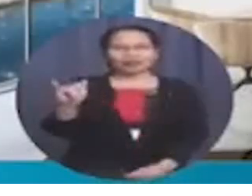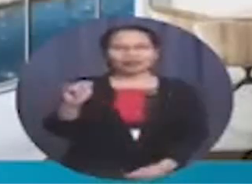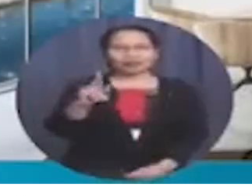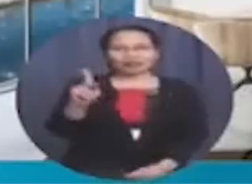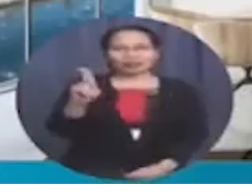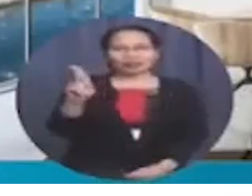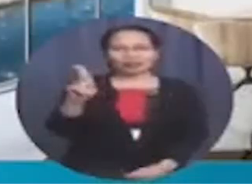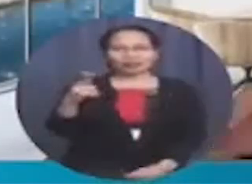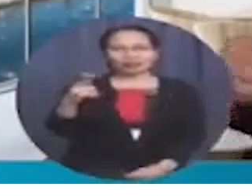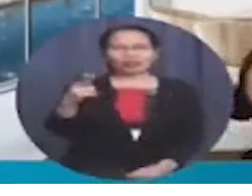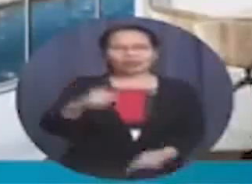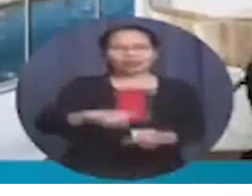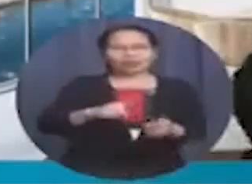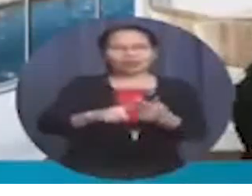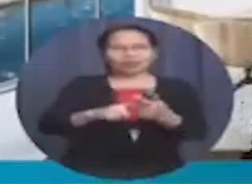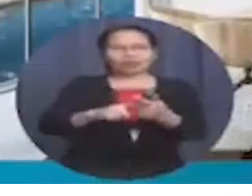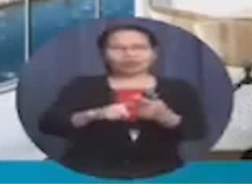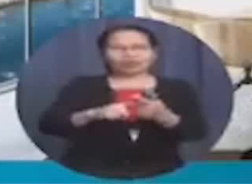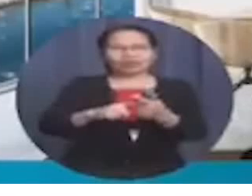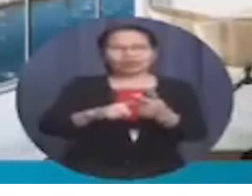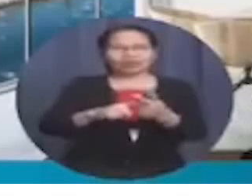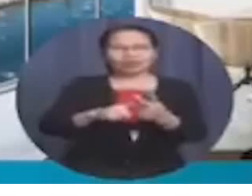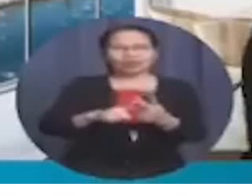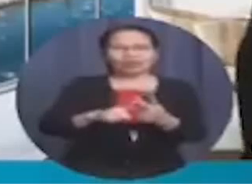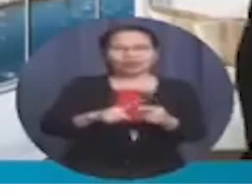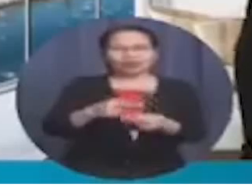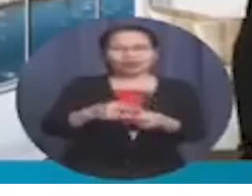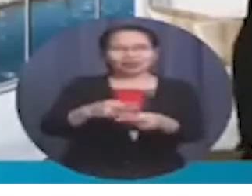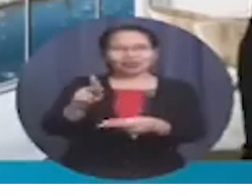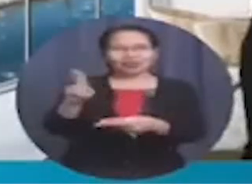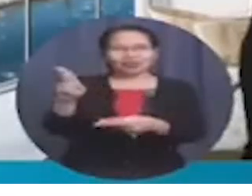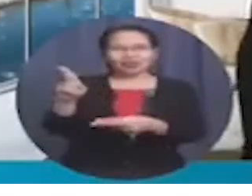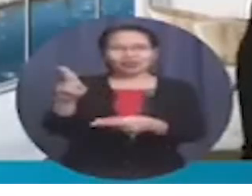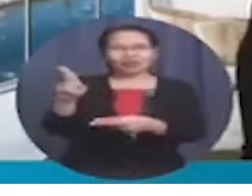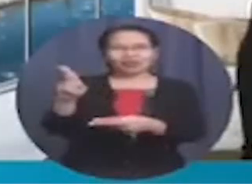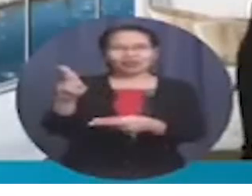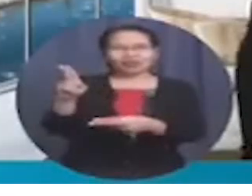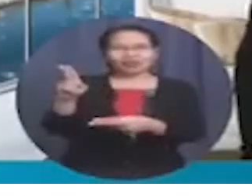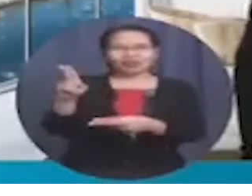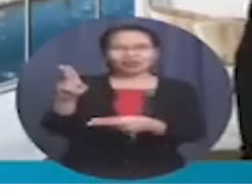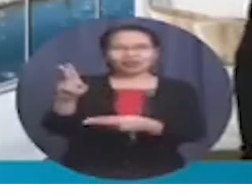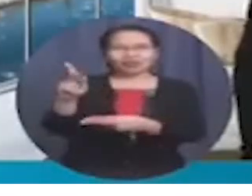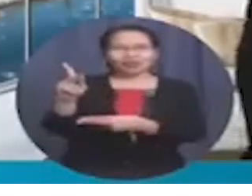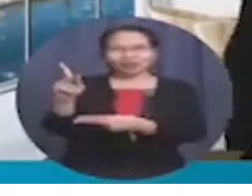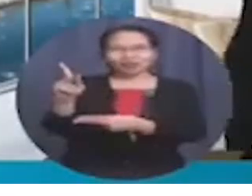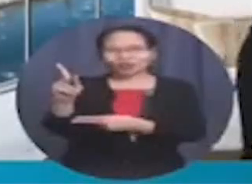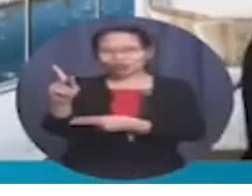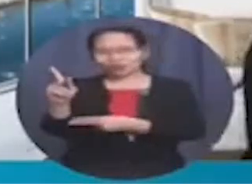Kuli Desma nung araw eh. Pagkaka ko nagkatuluyan yan, ang magiging pangalan ni ko ay Kuko.